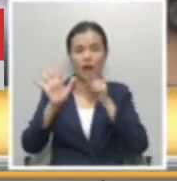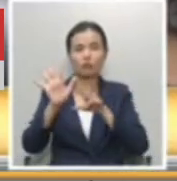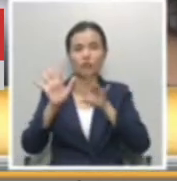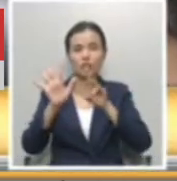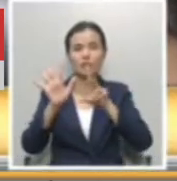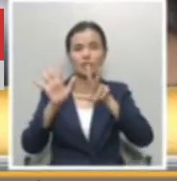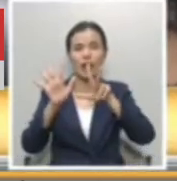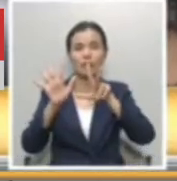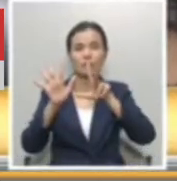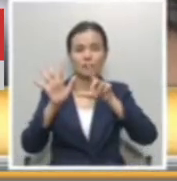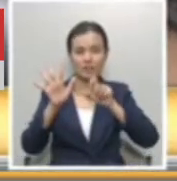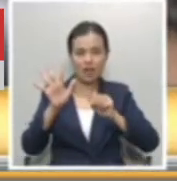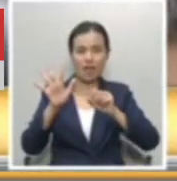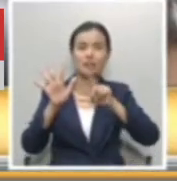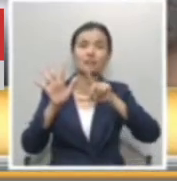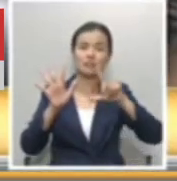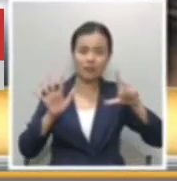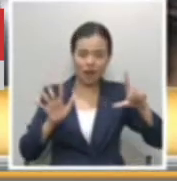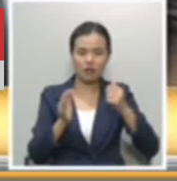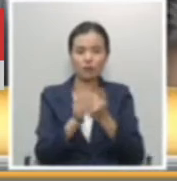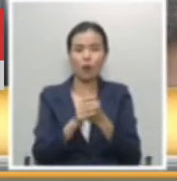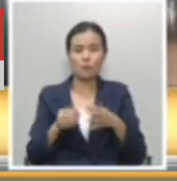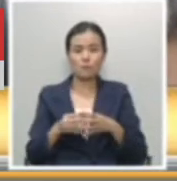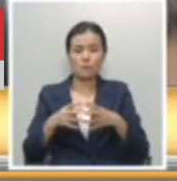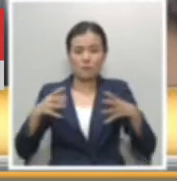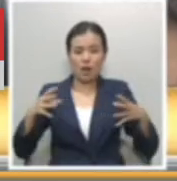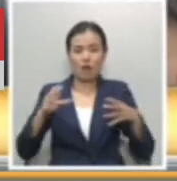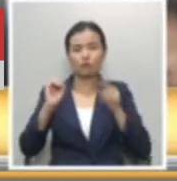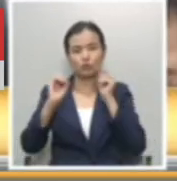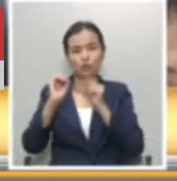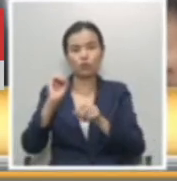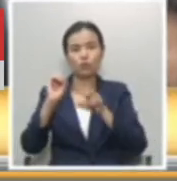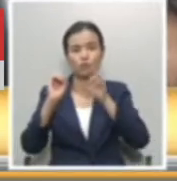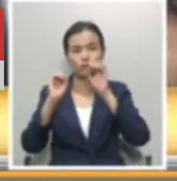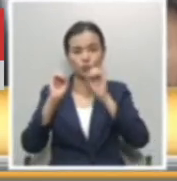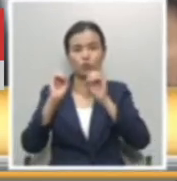แสนล้านบาทซึ่งนะครับก็ขยายเพิ่มแค่